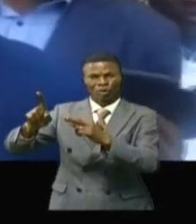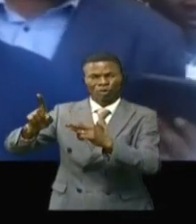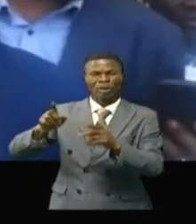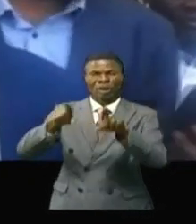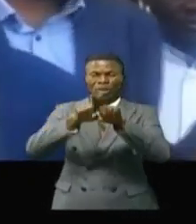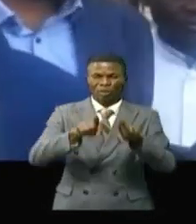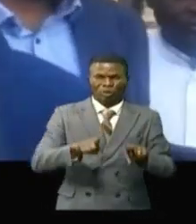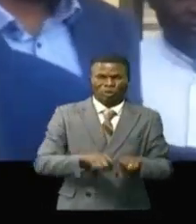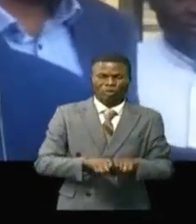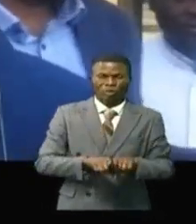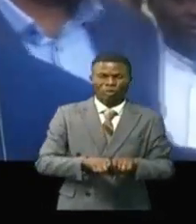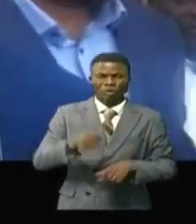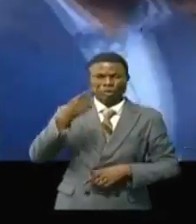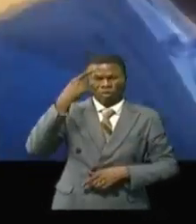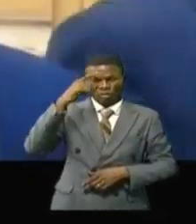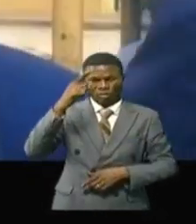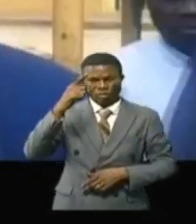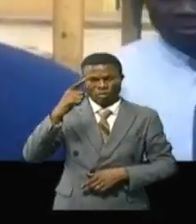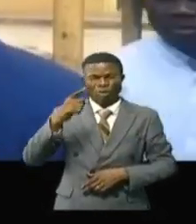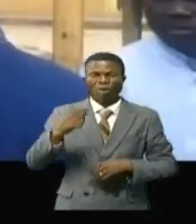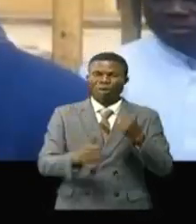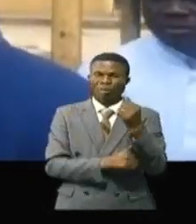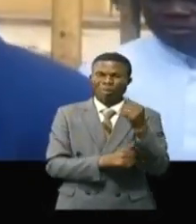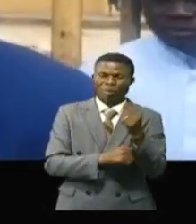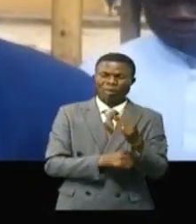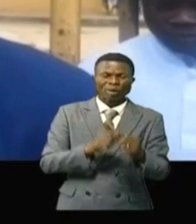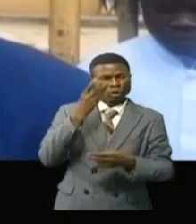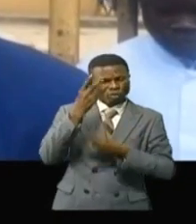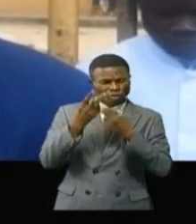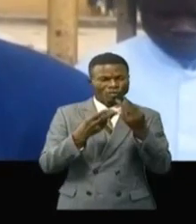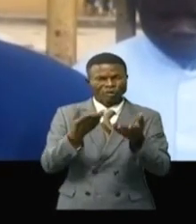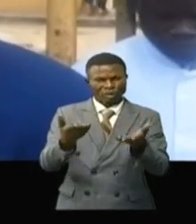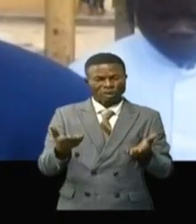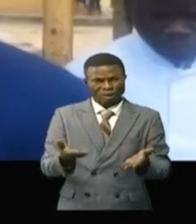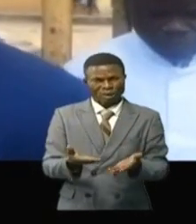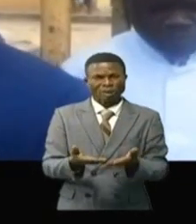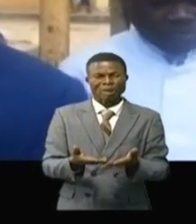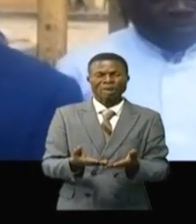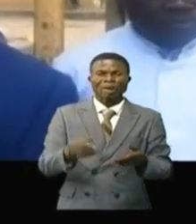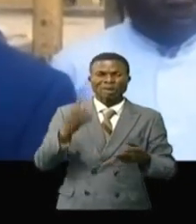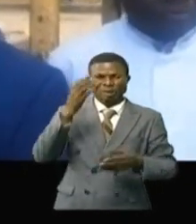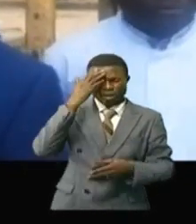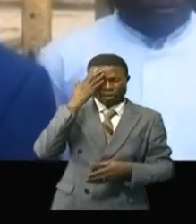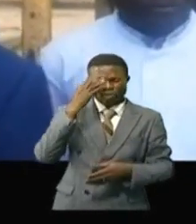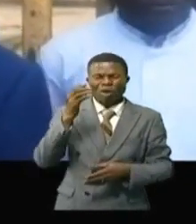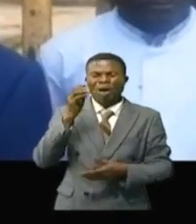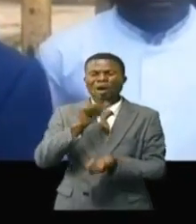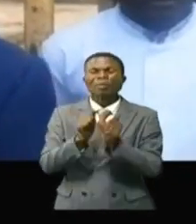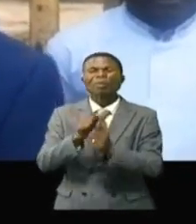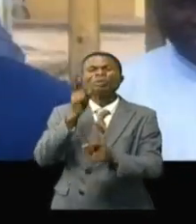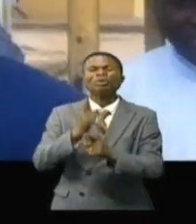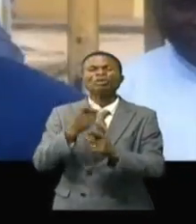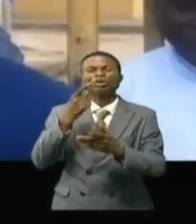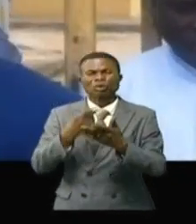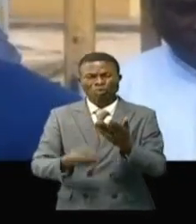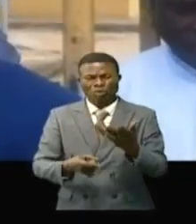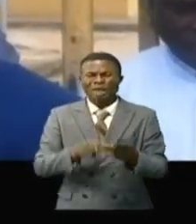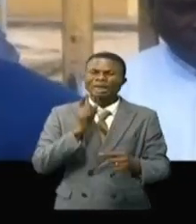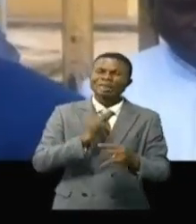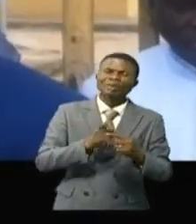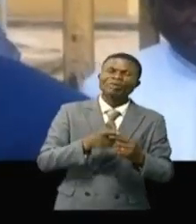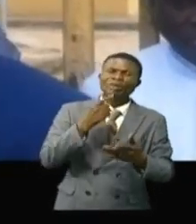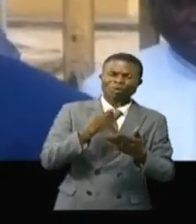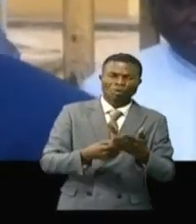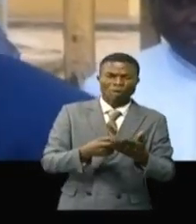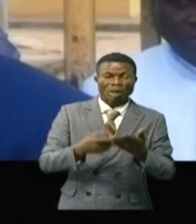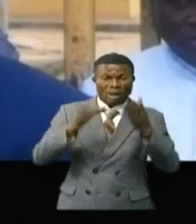aussi comme nous sommes en train de faire des visites ici à l'hôpital de Bandundu, moi je ne suis qu'un